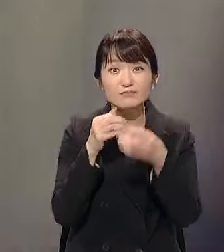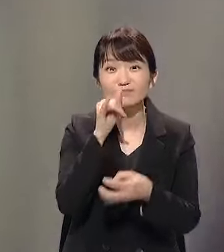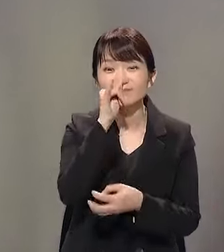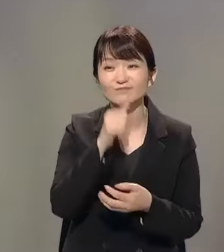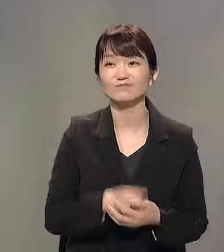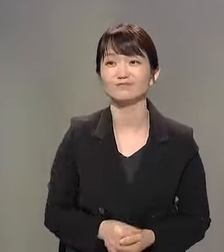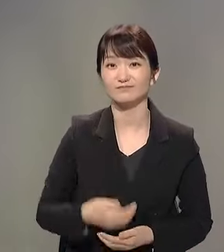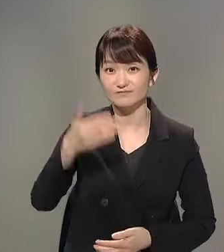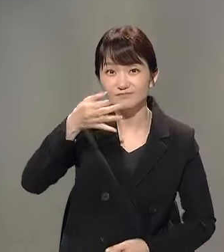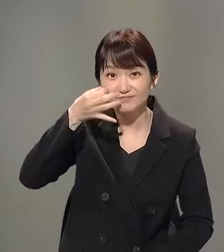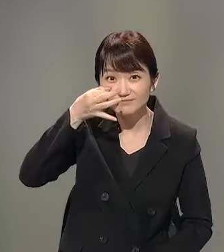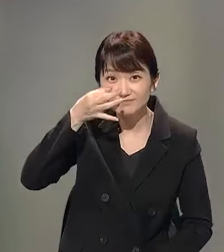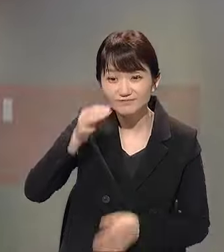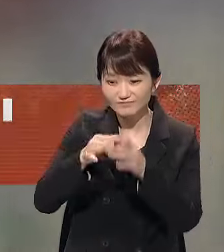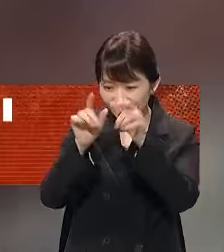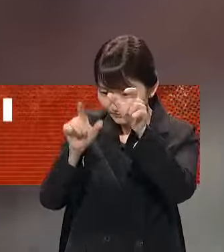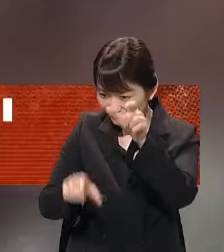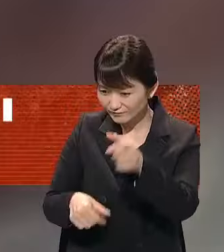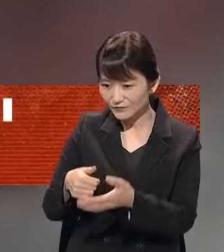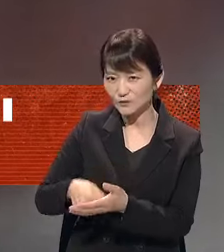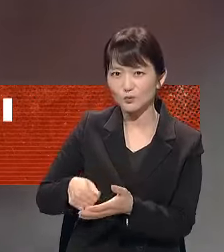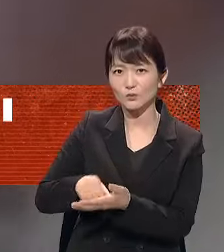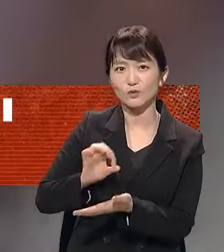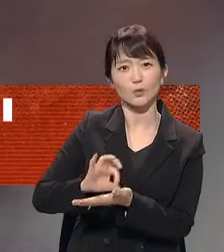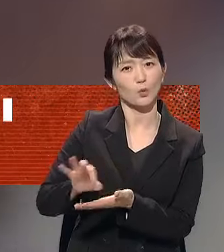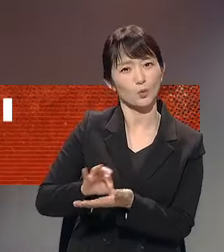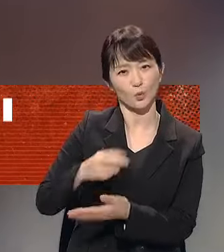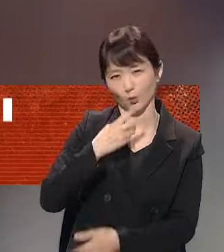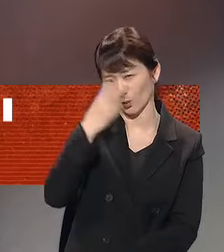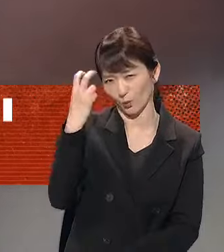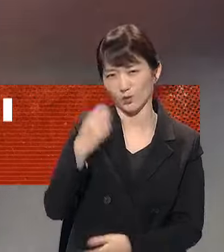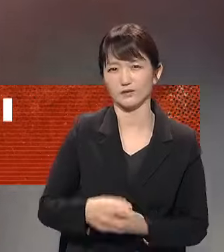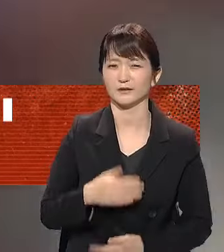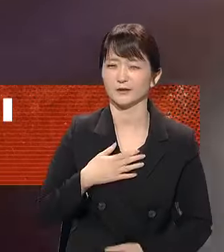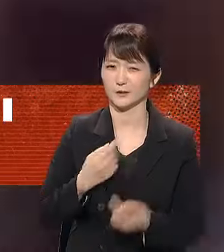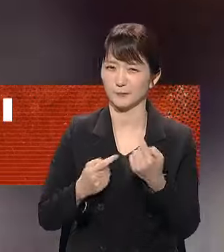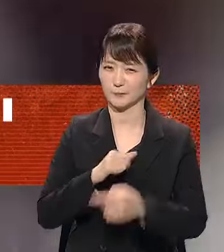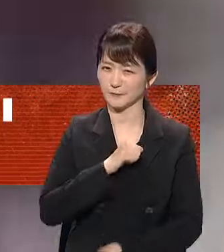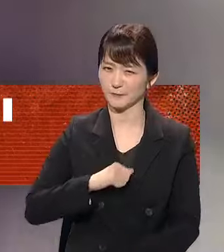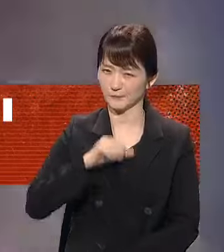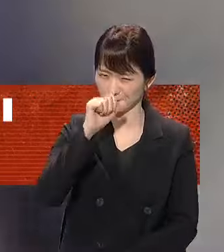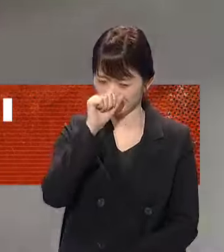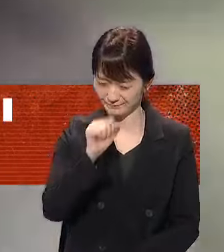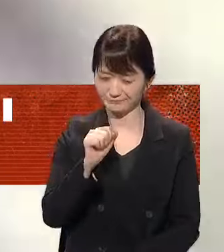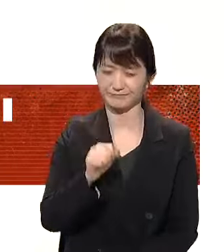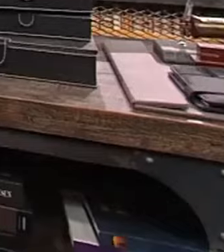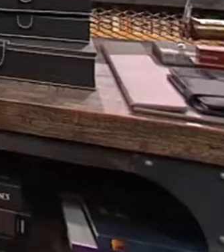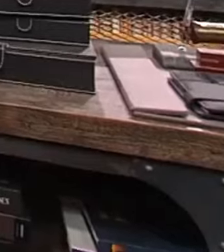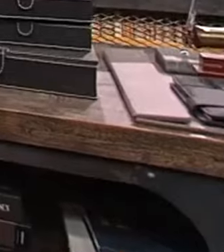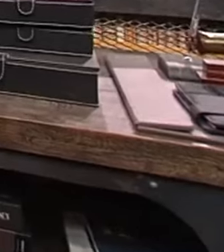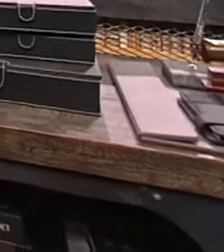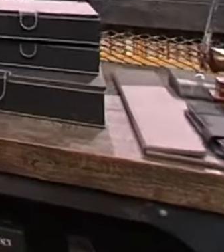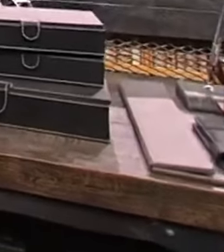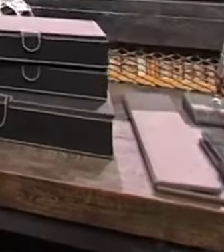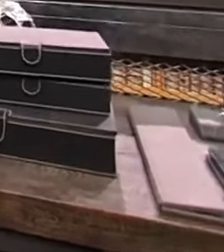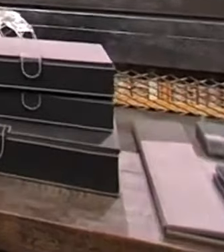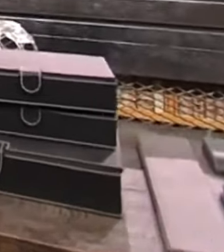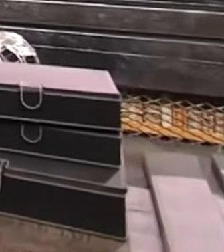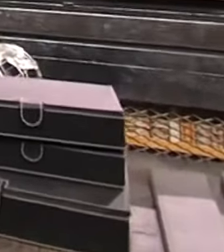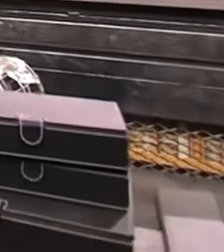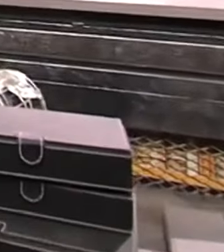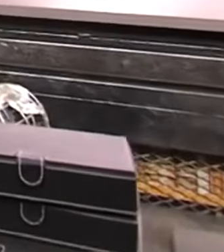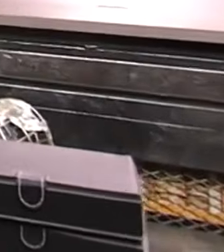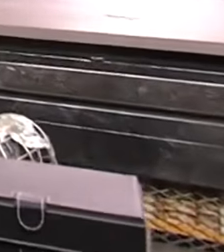있었습니다. 이 모습을 본 누리꾼들, 도구까지 사용하다니 똑똑하다, 나보다 인내심이 좋다, 이런 반응 보였습니다. 이 사건의